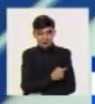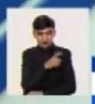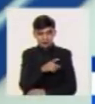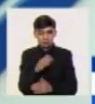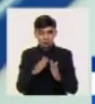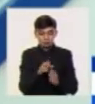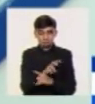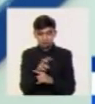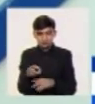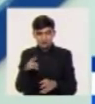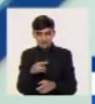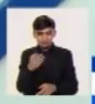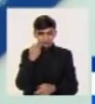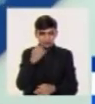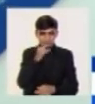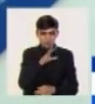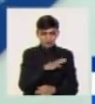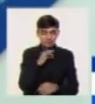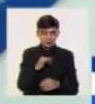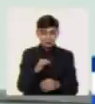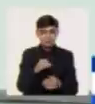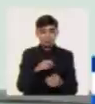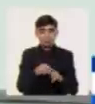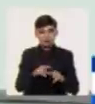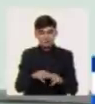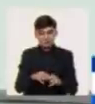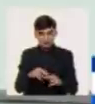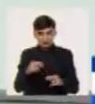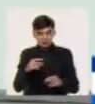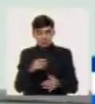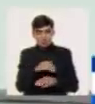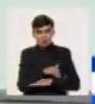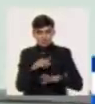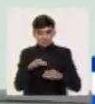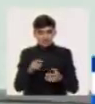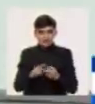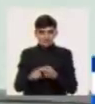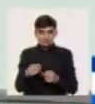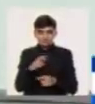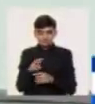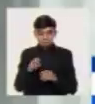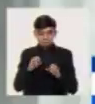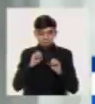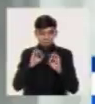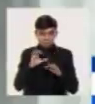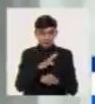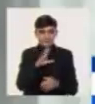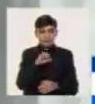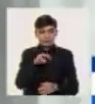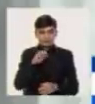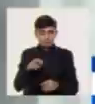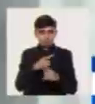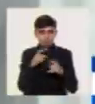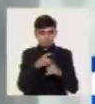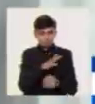үйді аралап айтып шығуға мүмкіндік болмады дейді. Сондықтан өздеріне қарасты бірнеше көшеге хабарландыру іліп, WhatsApp желісі арқылы таратыпты.